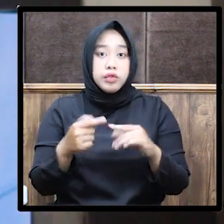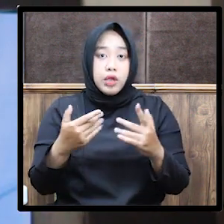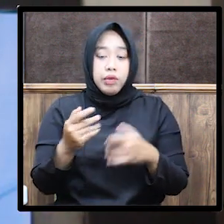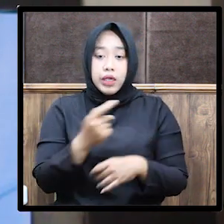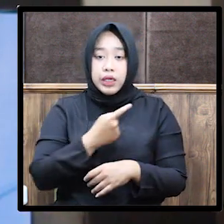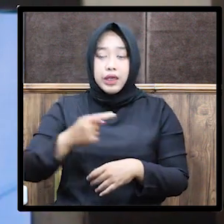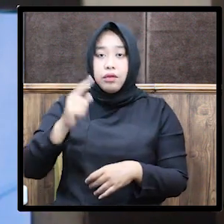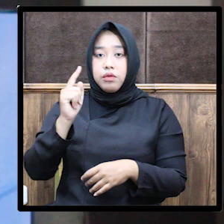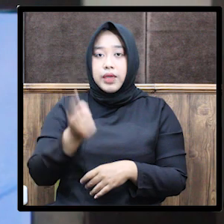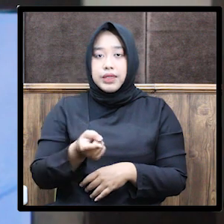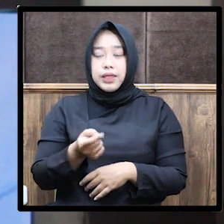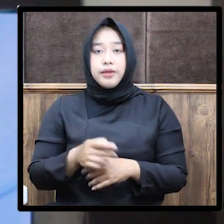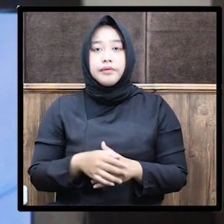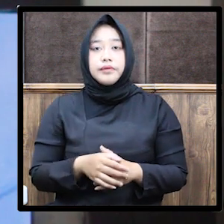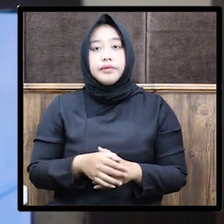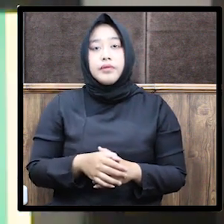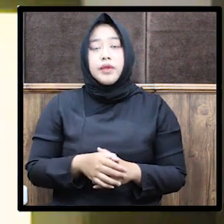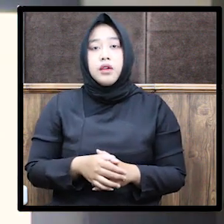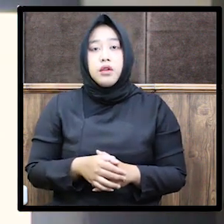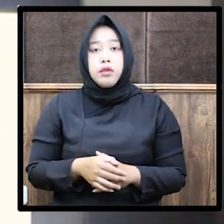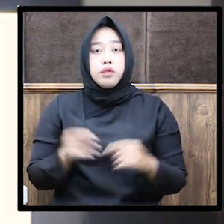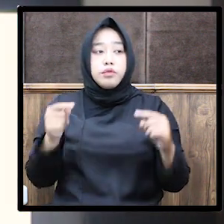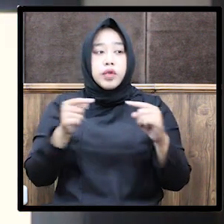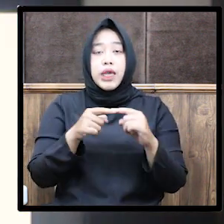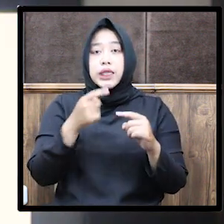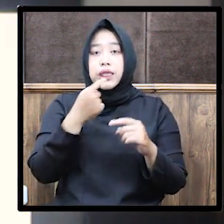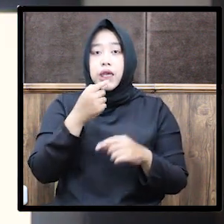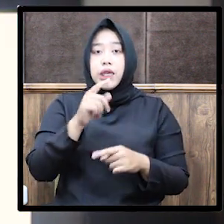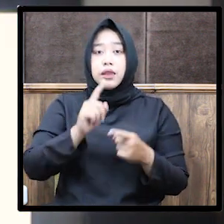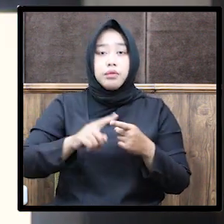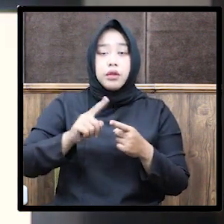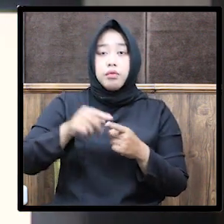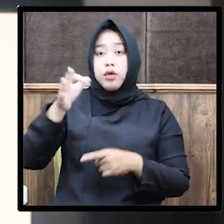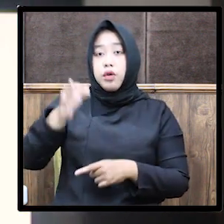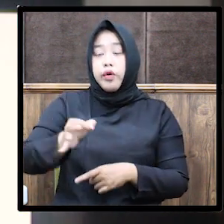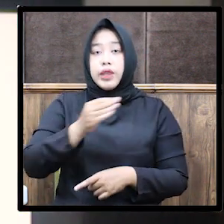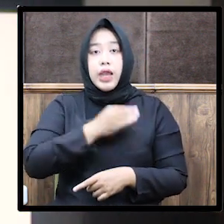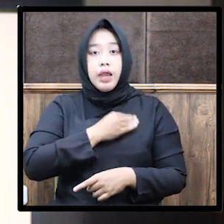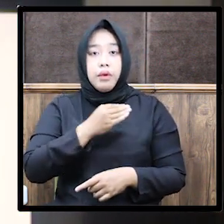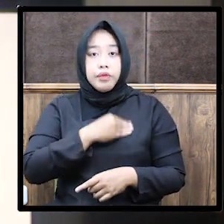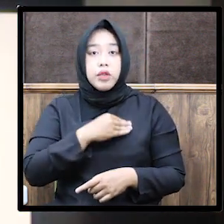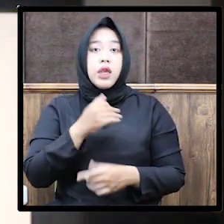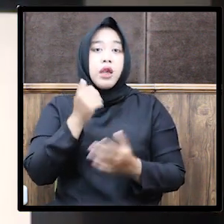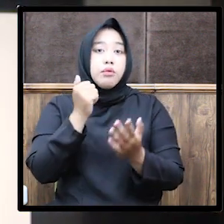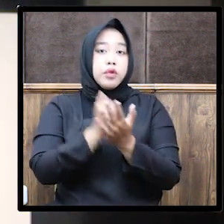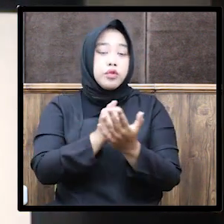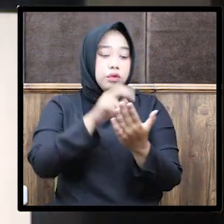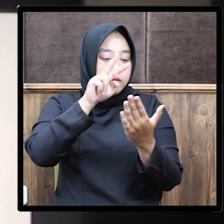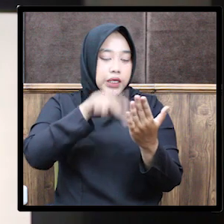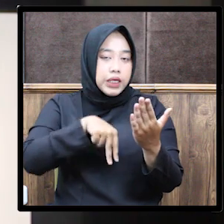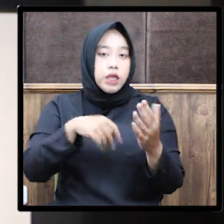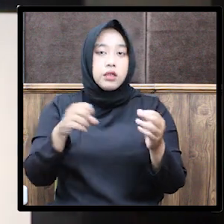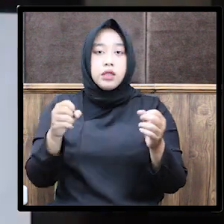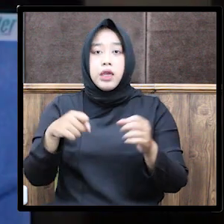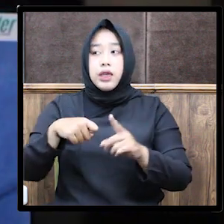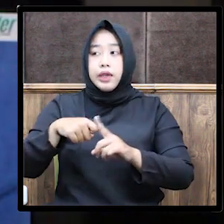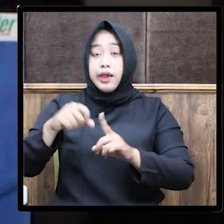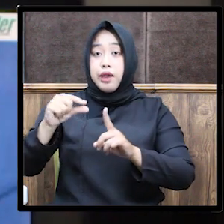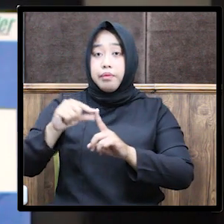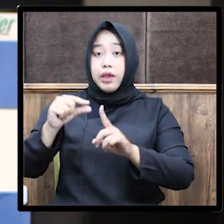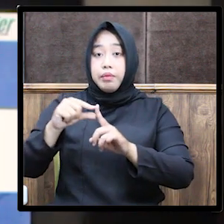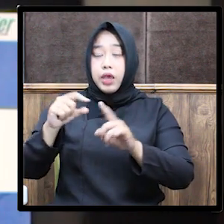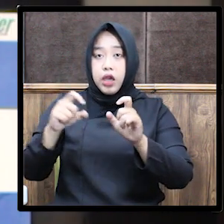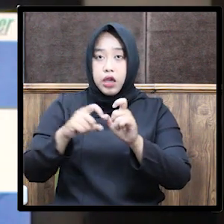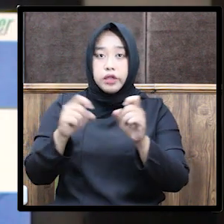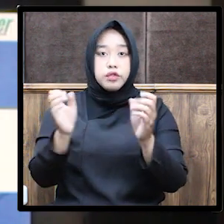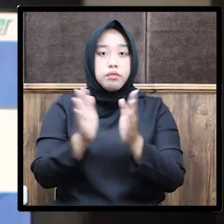memastikan terkait dengan teman-teman kota kabupaten juga kami minta untuk ngecek betul KPPS-nya dengan jumlah ragam